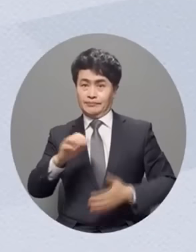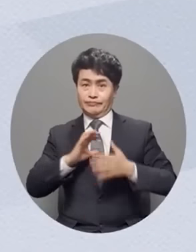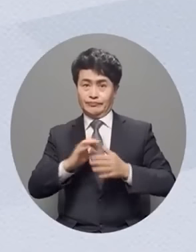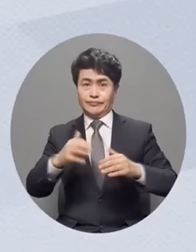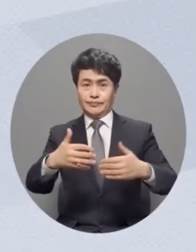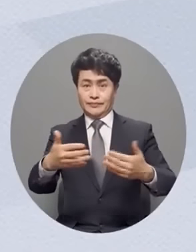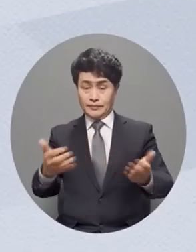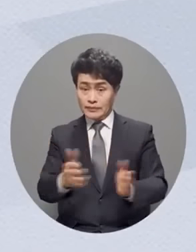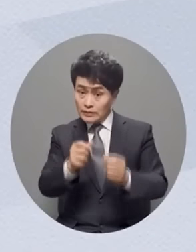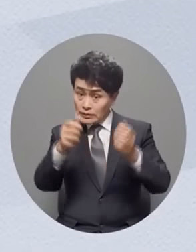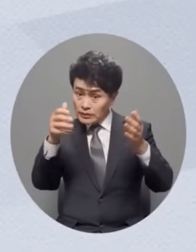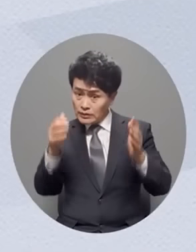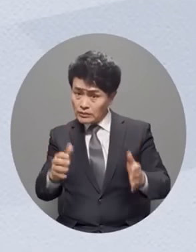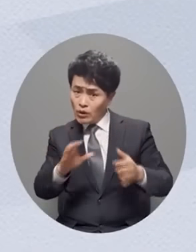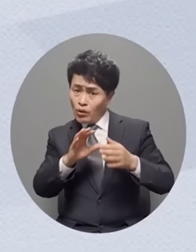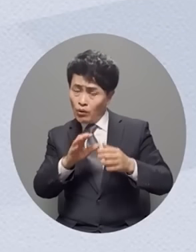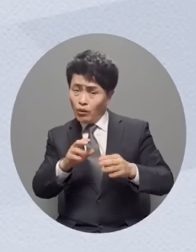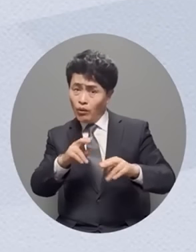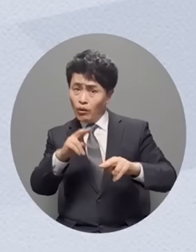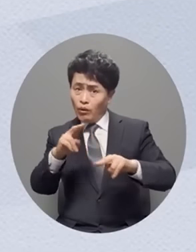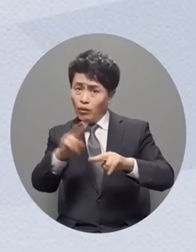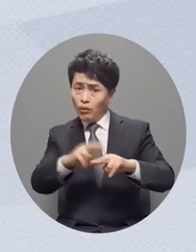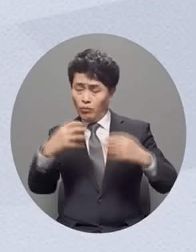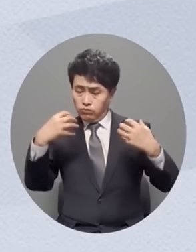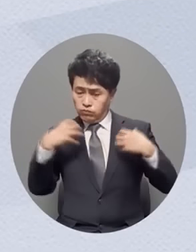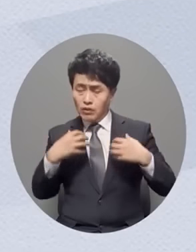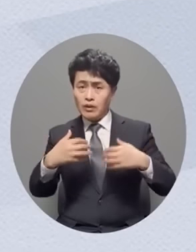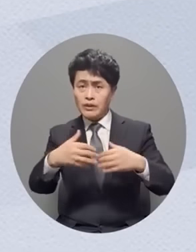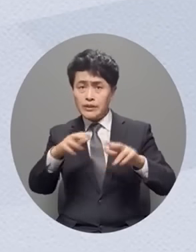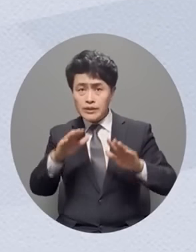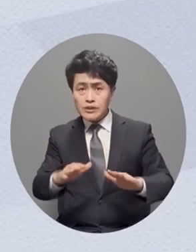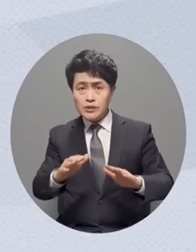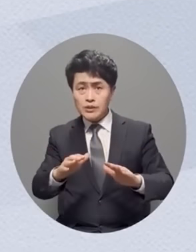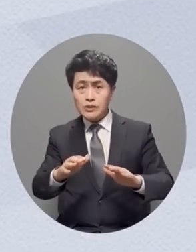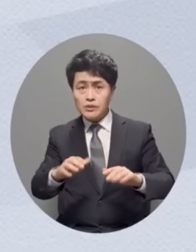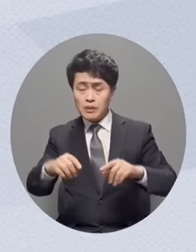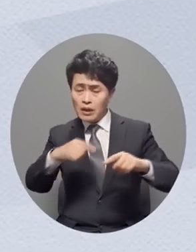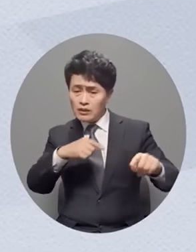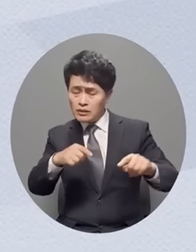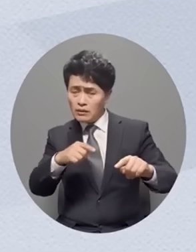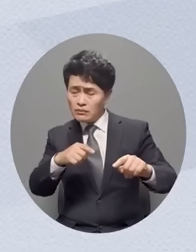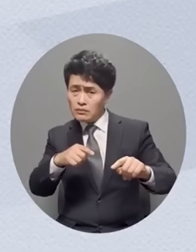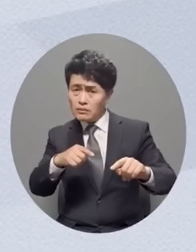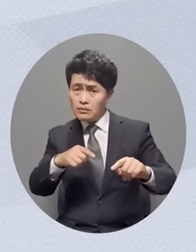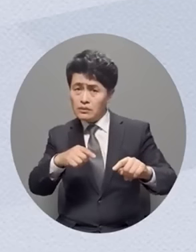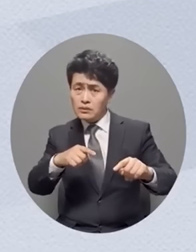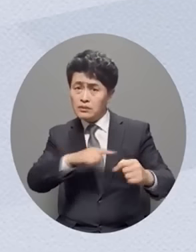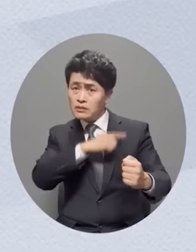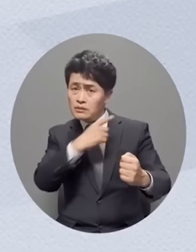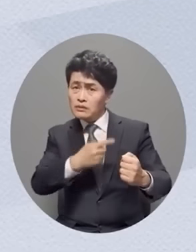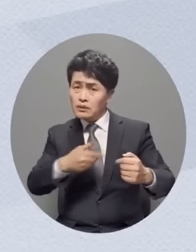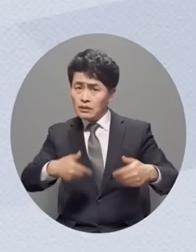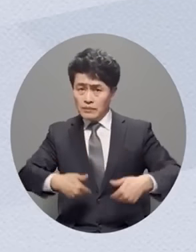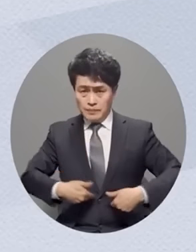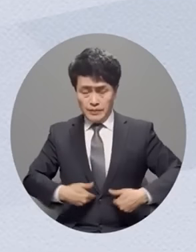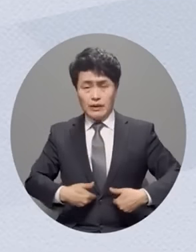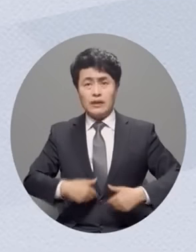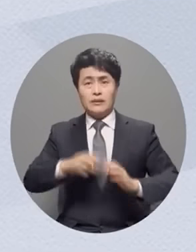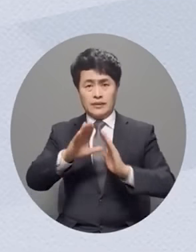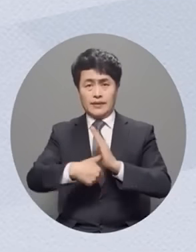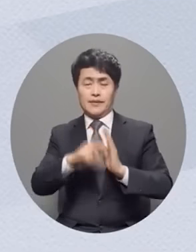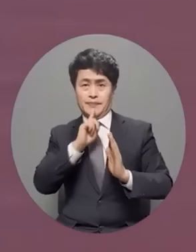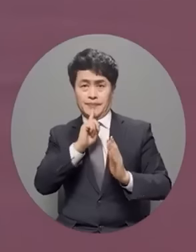관계자는 그동안 관료 출신이었던 만큼 이번에는 정무 감각을 갖춘 정치인이 필요한 시점이라고